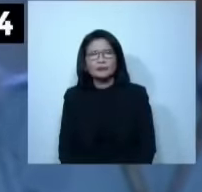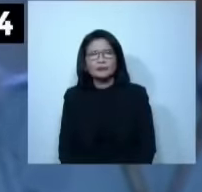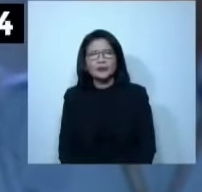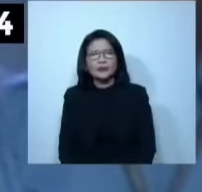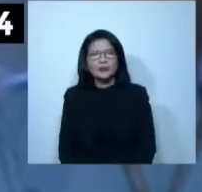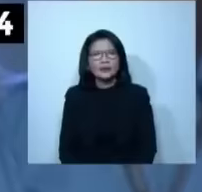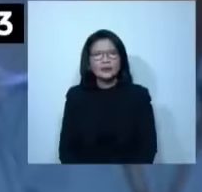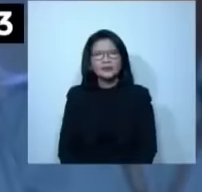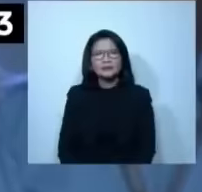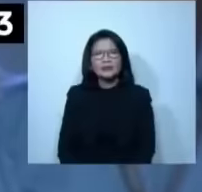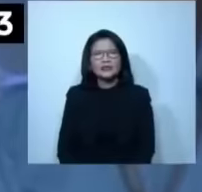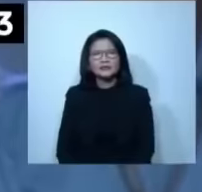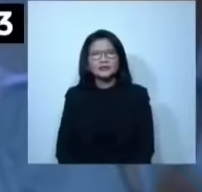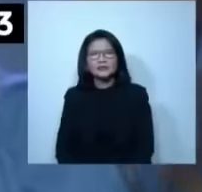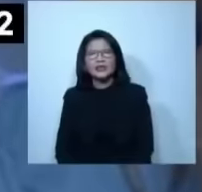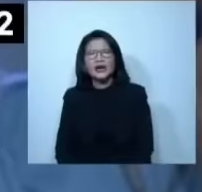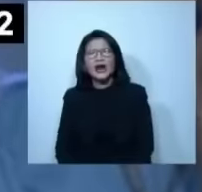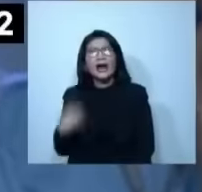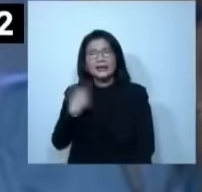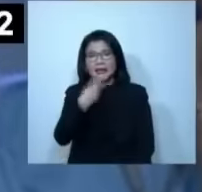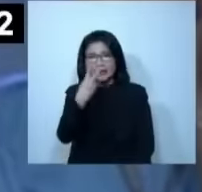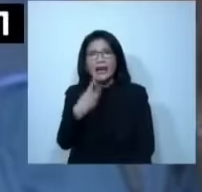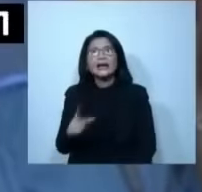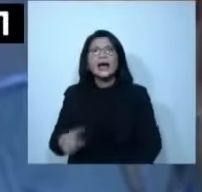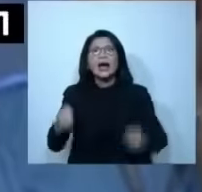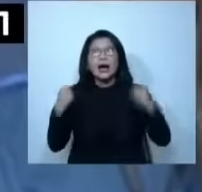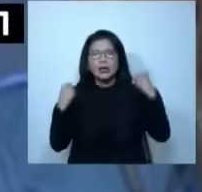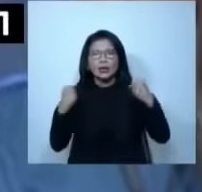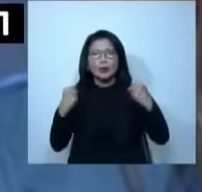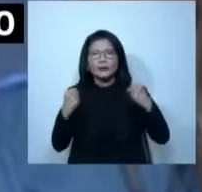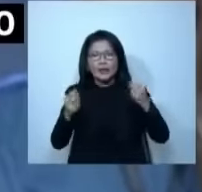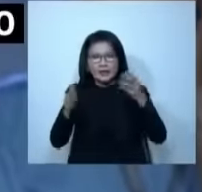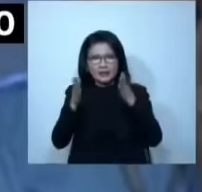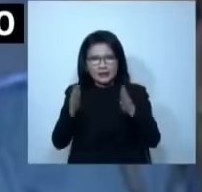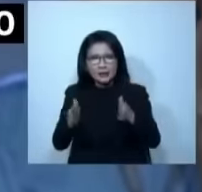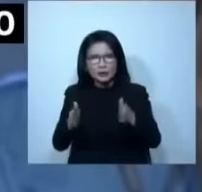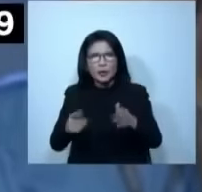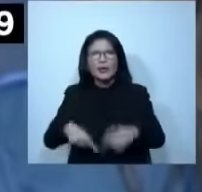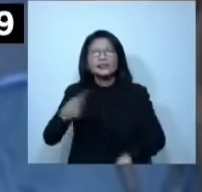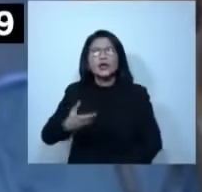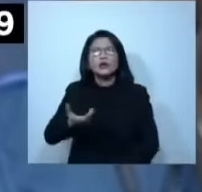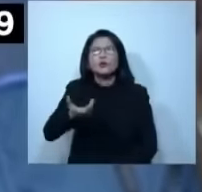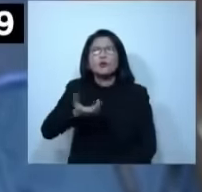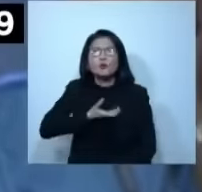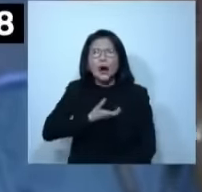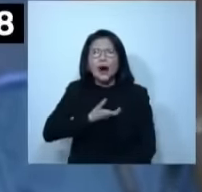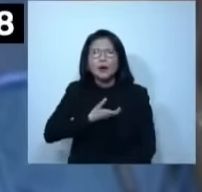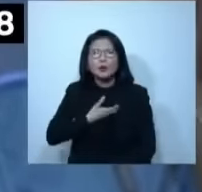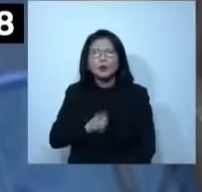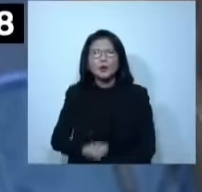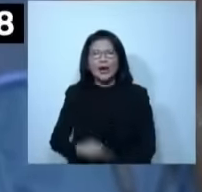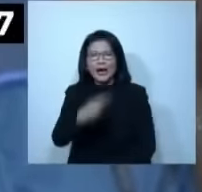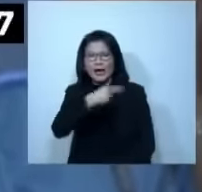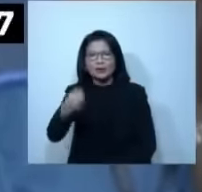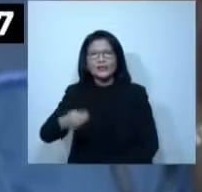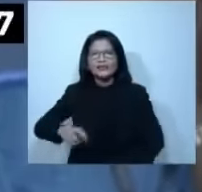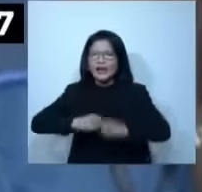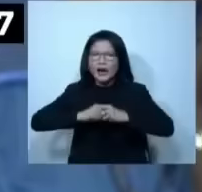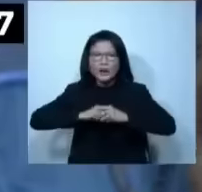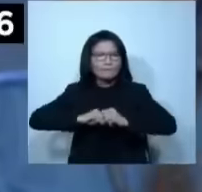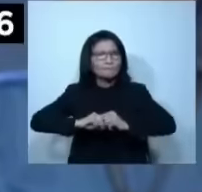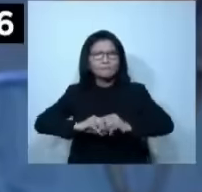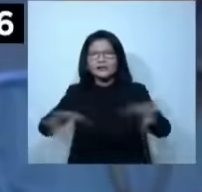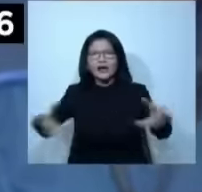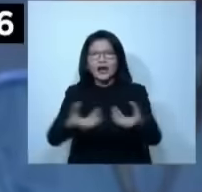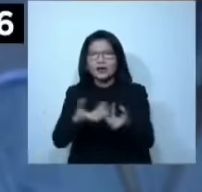kita melihat bahwa kekuatan-kekuatan tertentu selalu ingin Indonesia disintegrasi dan